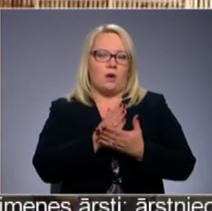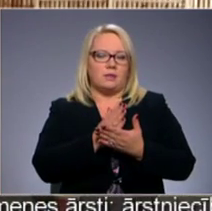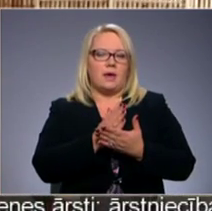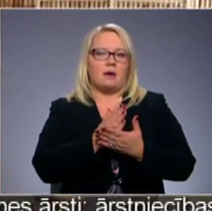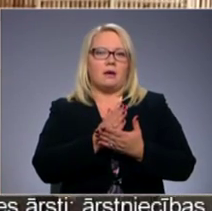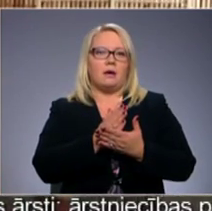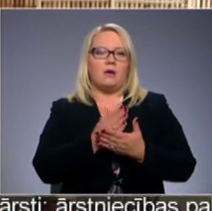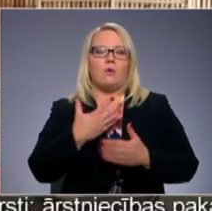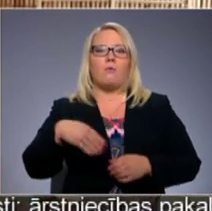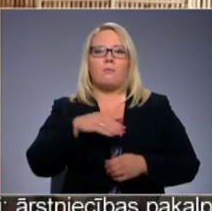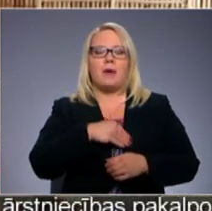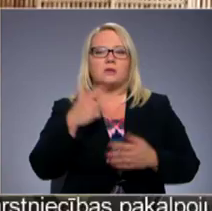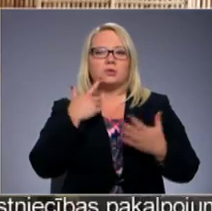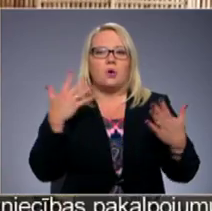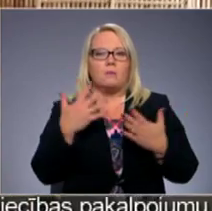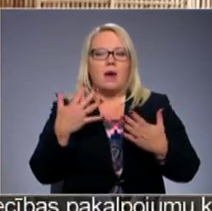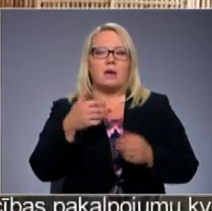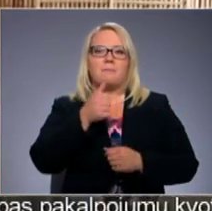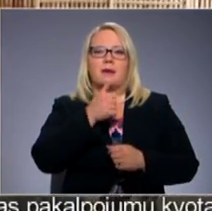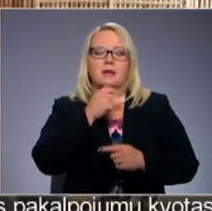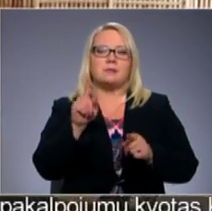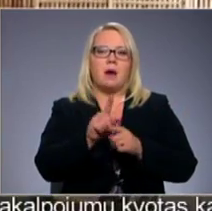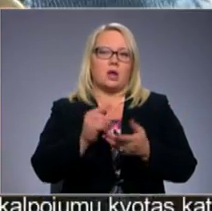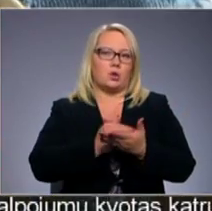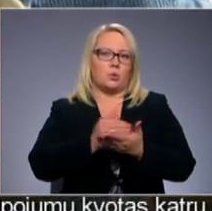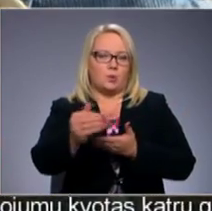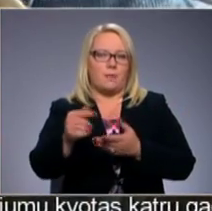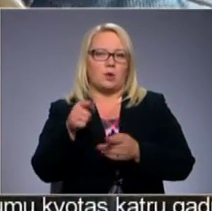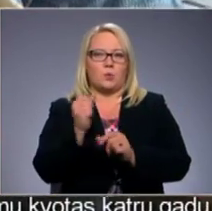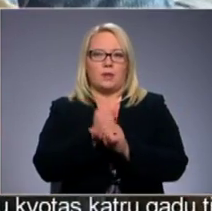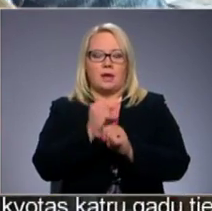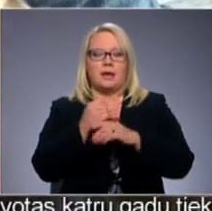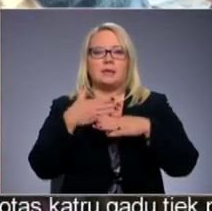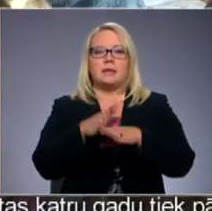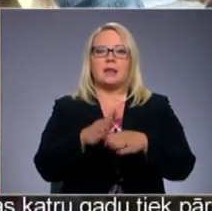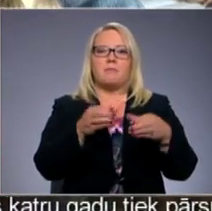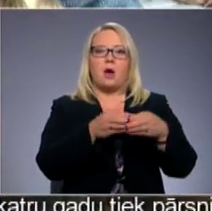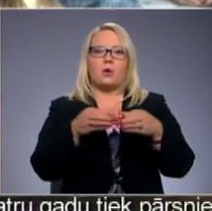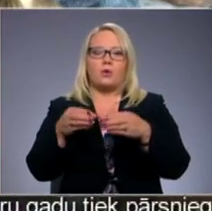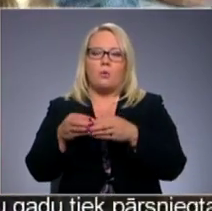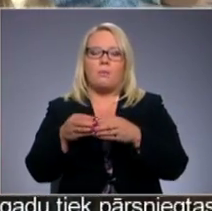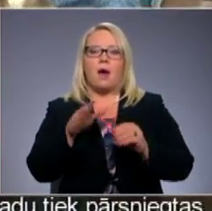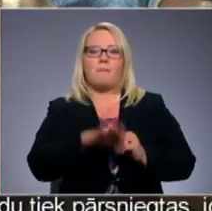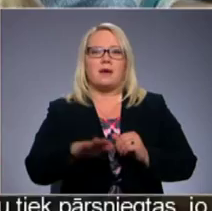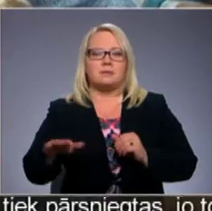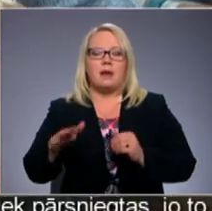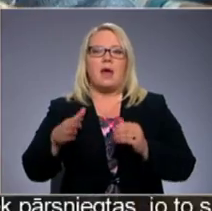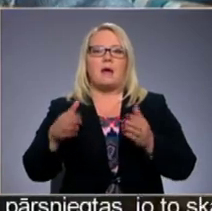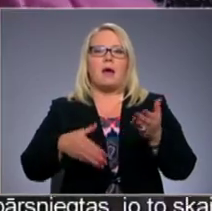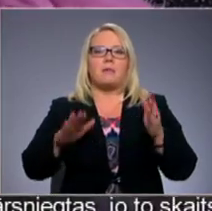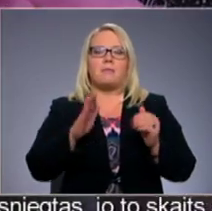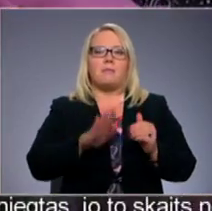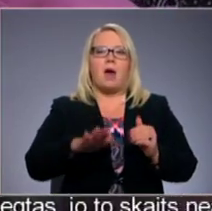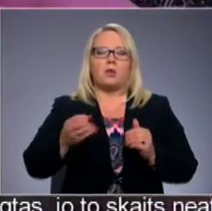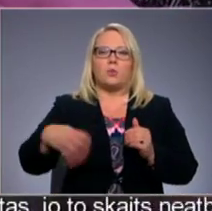es domāju, ka mēs mēģināsim arī turpmāk to darīt. Sadalīti pa grupiņām, mazie palīgi kopā ar